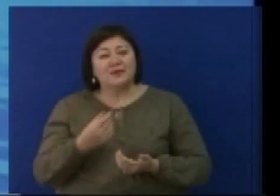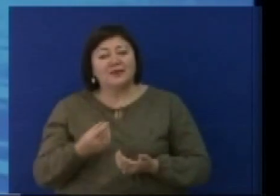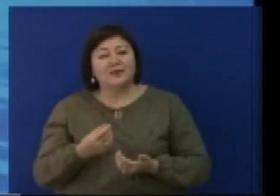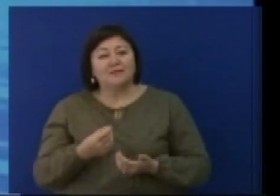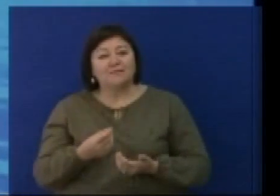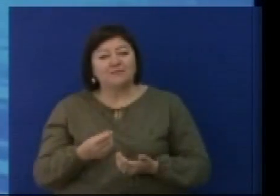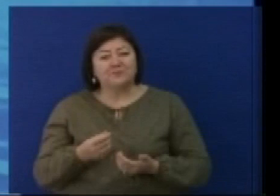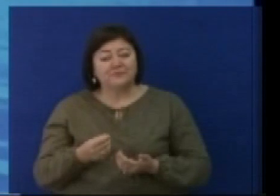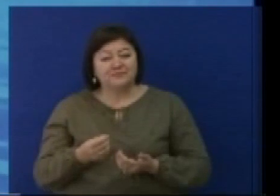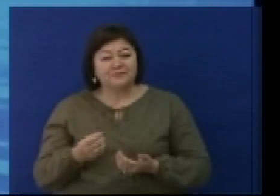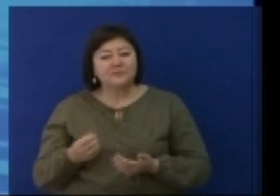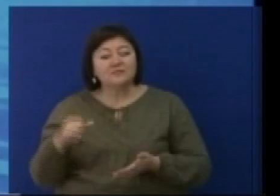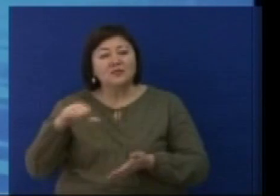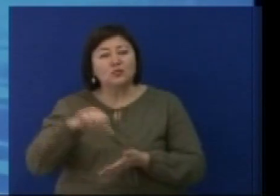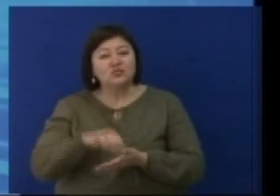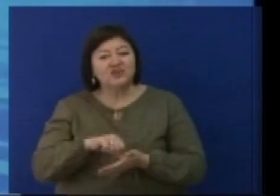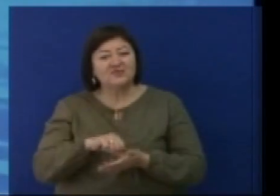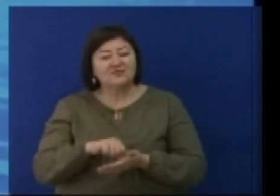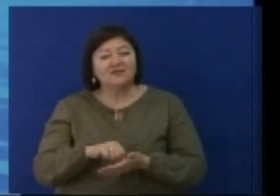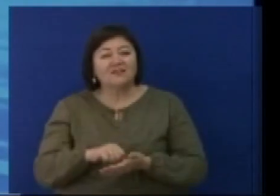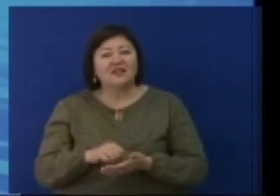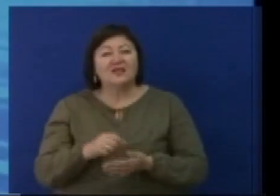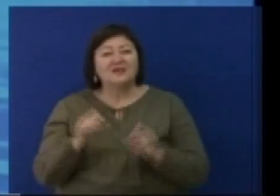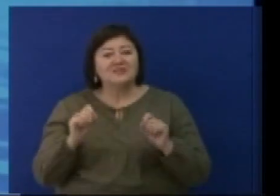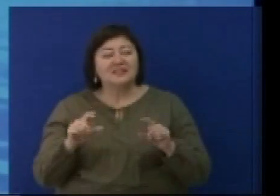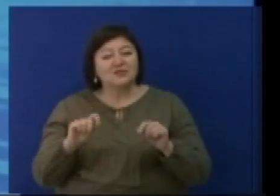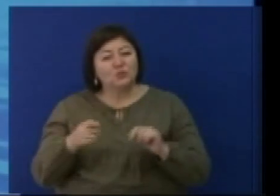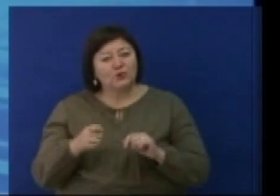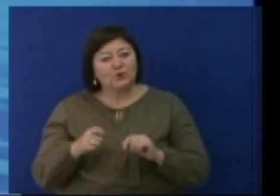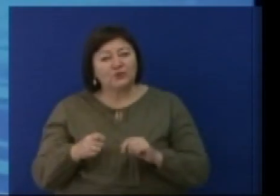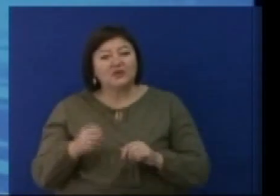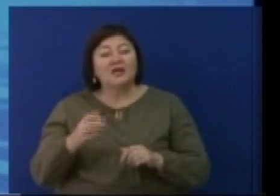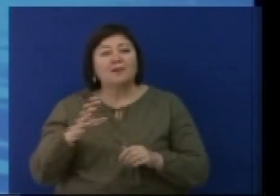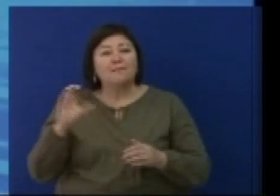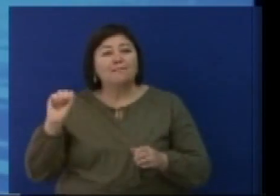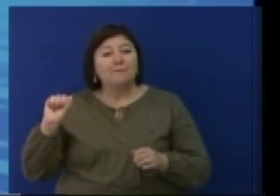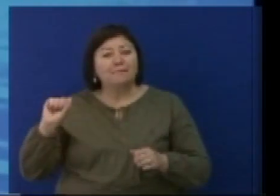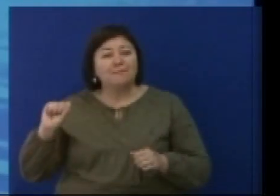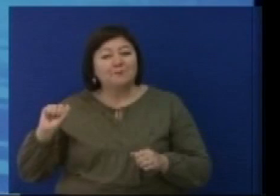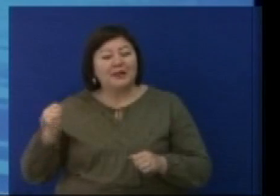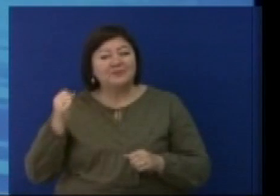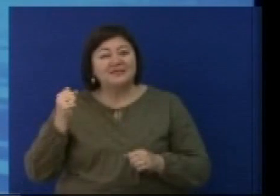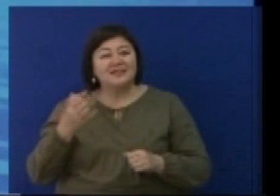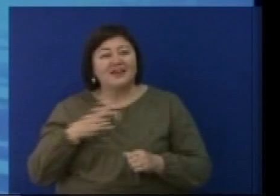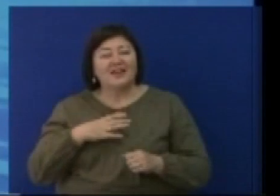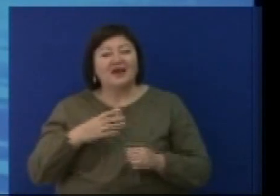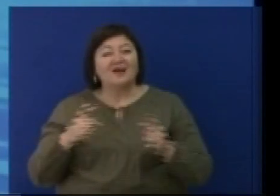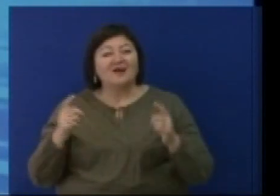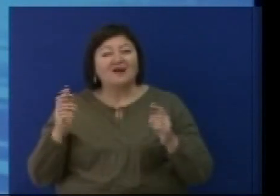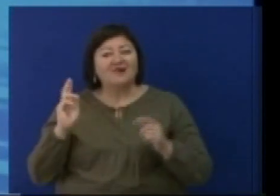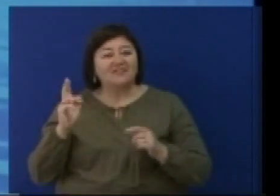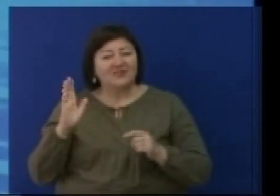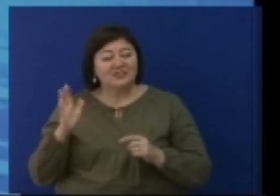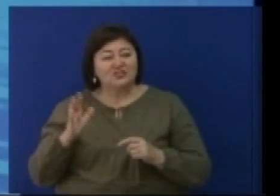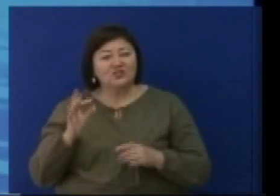Равынның алтын кілт акциясына қатысушылар арасында алғашқы пәтердің 30 жеңімпаз атанды. Пәтердің 30 ойыны Алматы